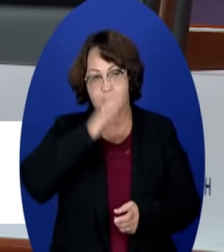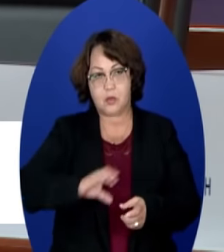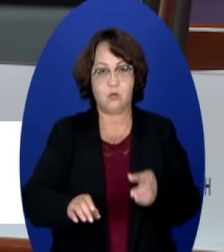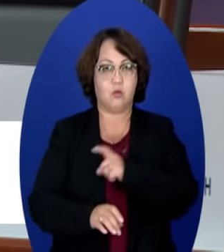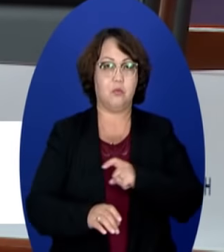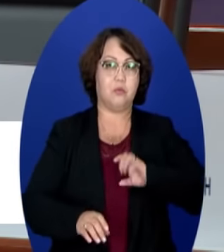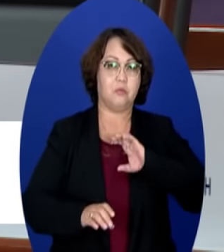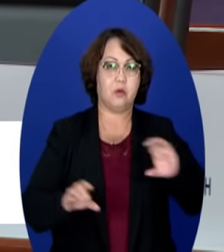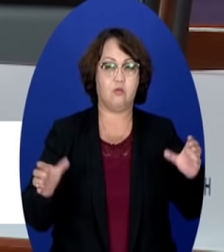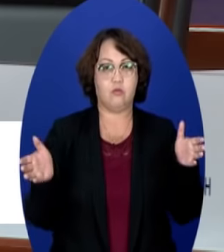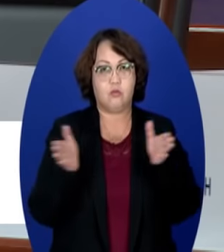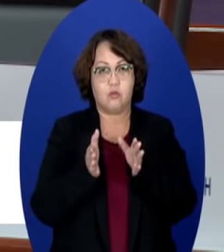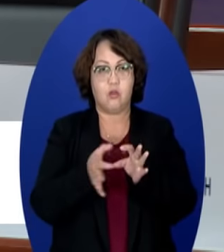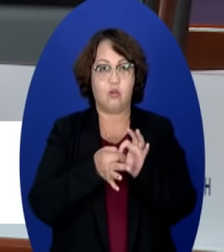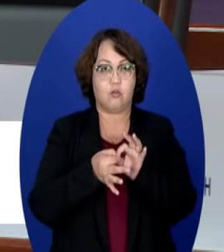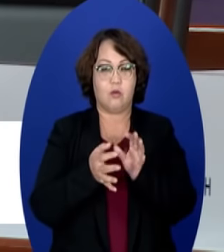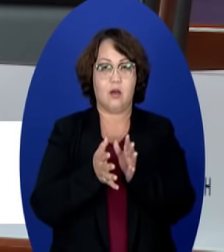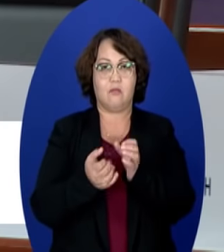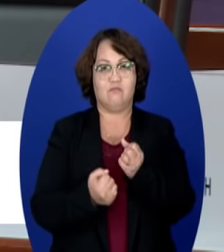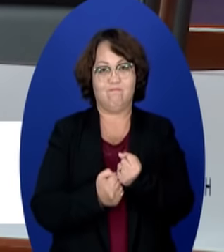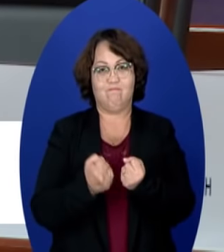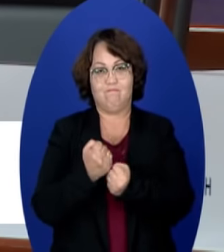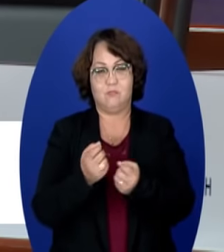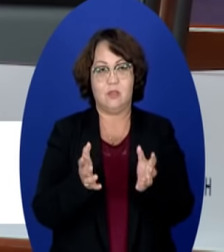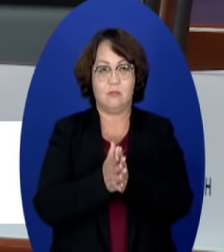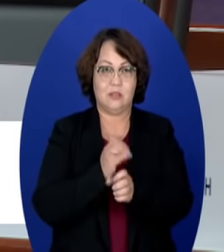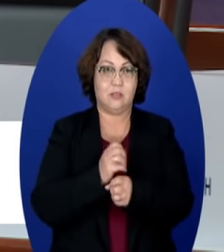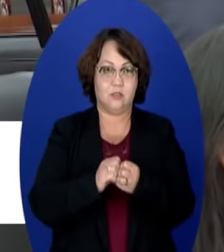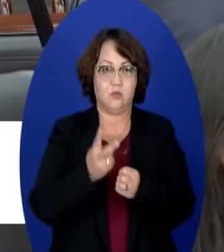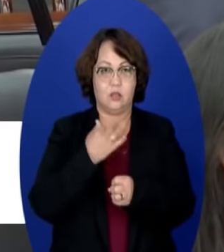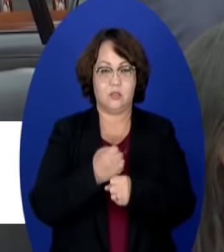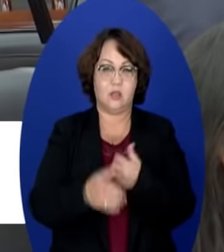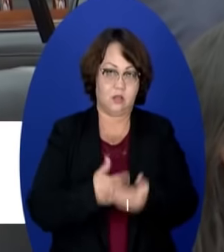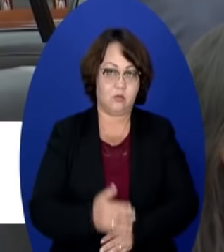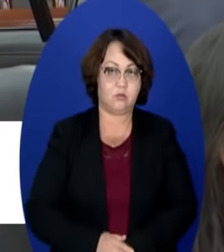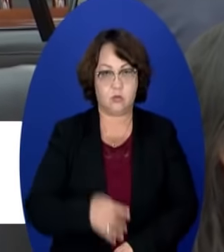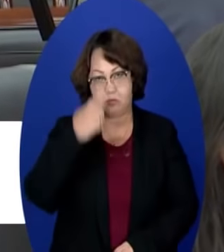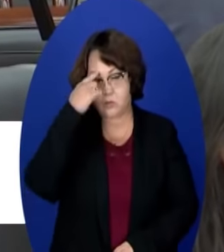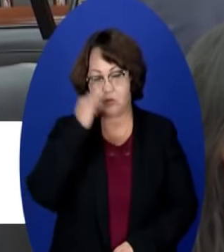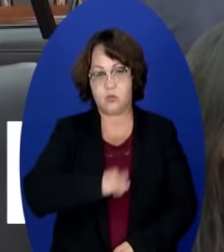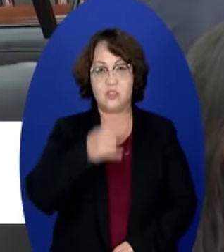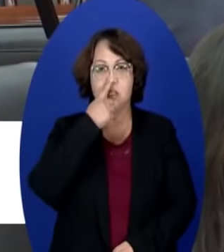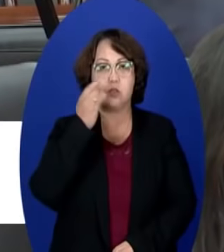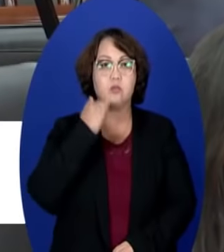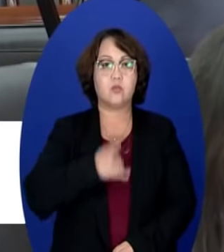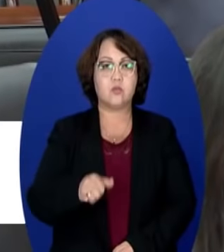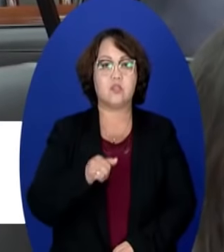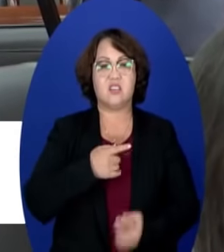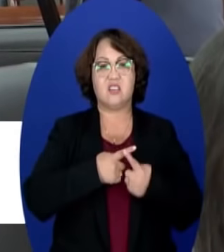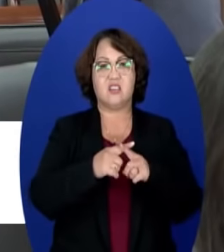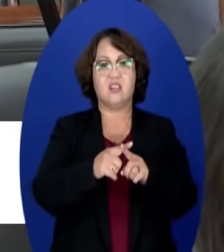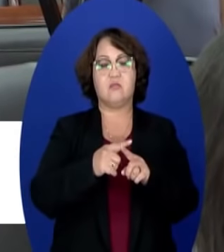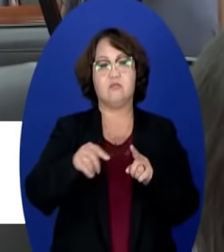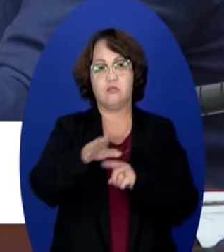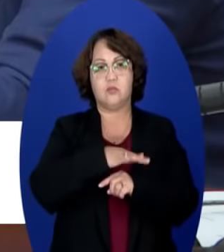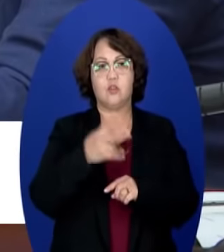түншлэлийн харилцааг идэвхжүүлэхэд одоо чиглэгдсэн юм үйл ажиллагаанууд явагдаж байна. Монгол улс бүгд найрамдах хятад ард улсын хилийн бомбын